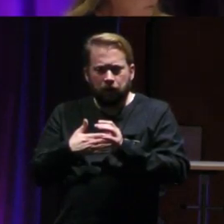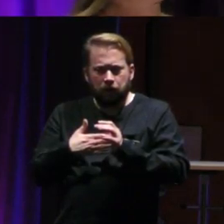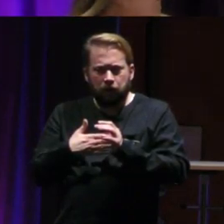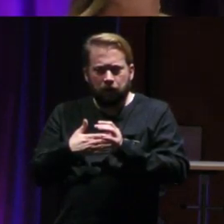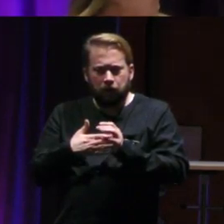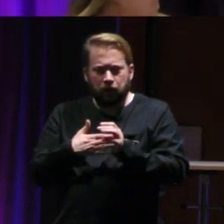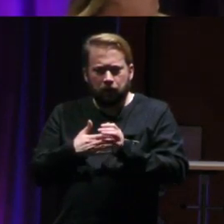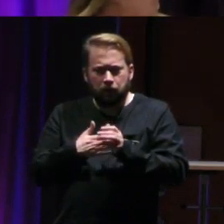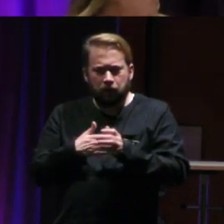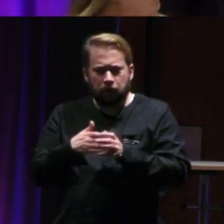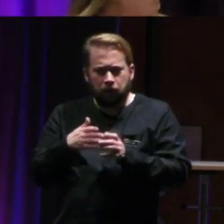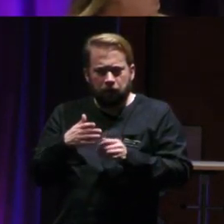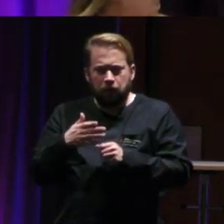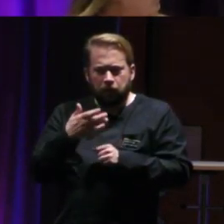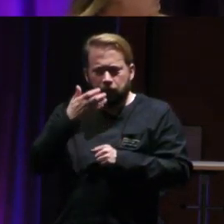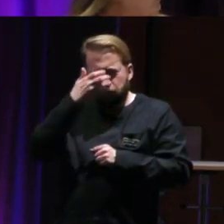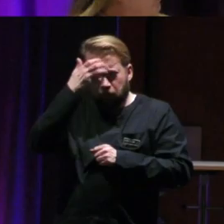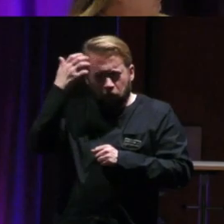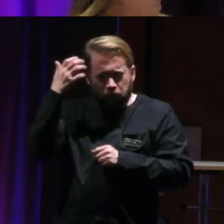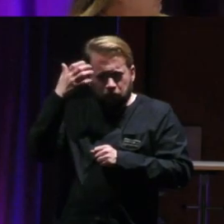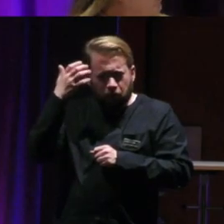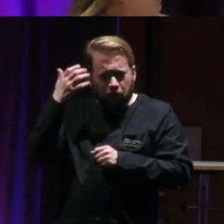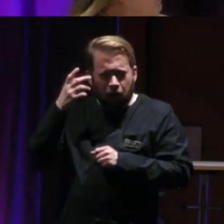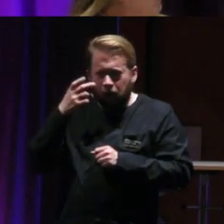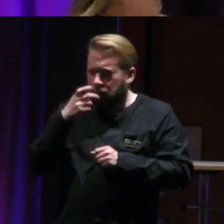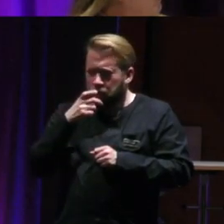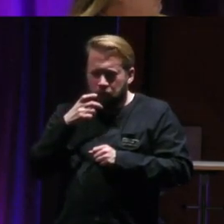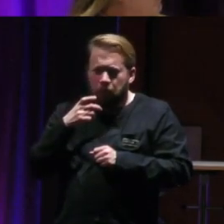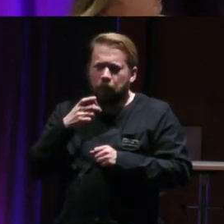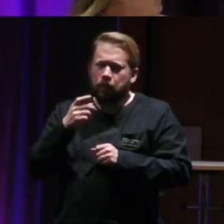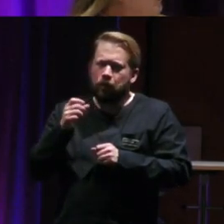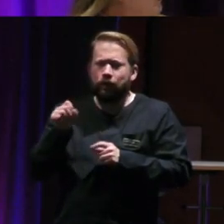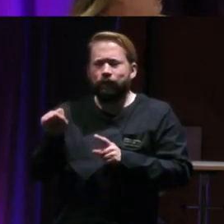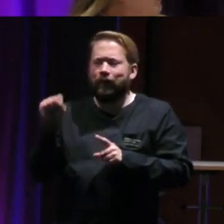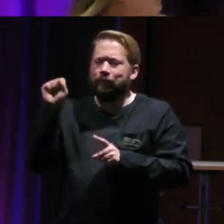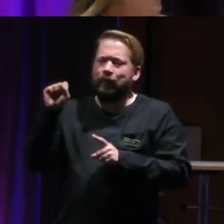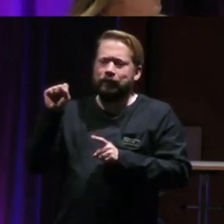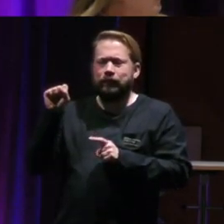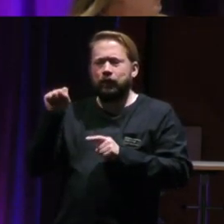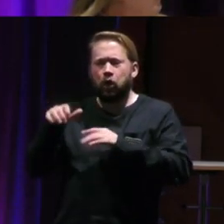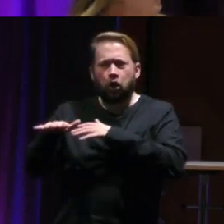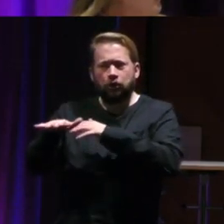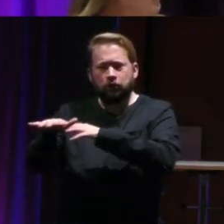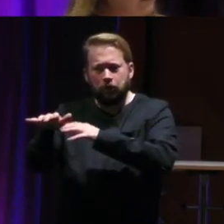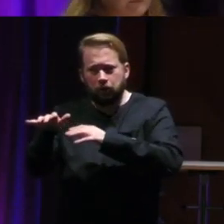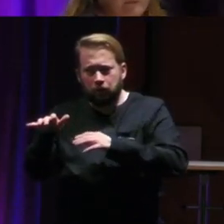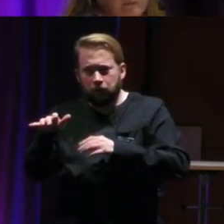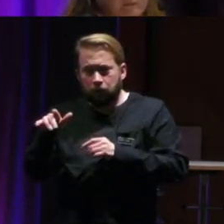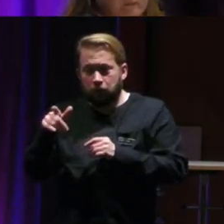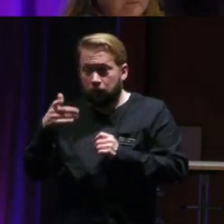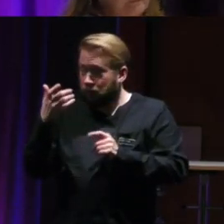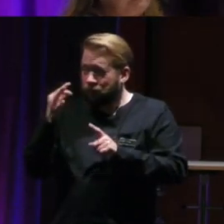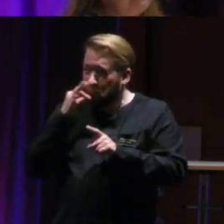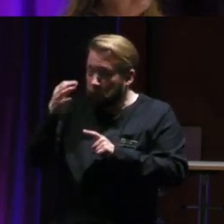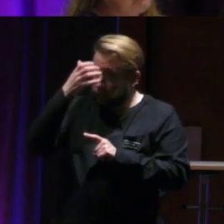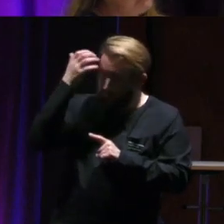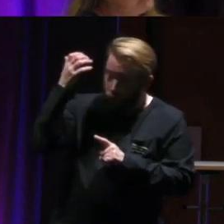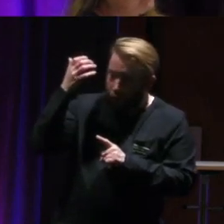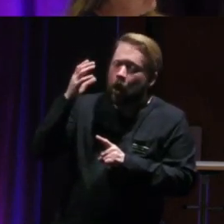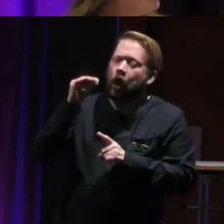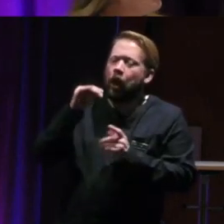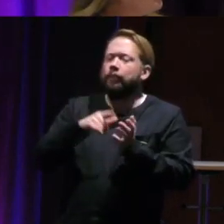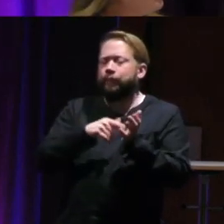movement? Я прослушала вопрос. Фермеры и феминистки как-то вместе борются? Farmers, you said. Ну, то